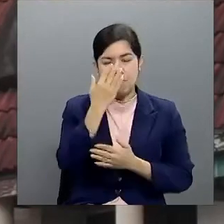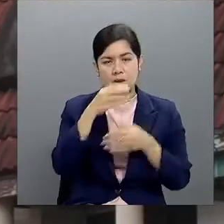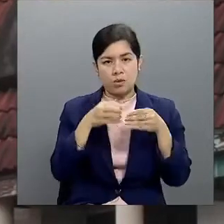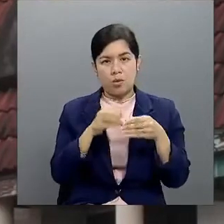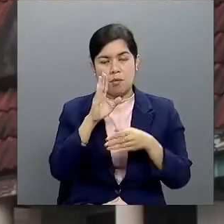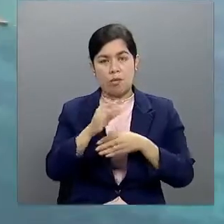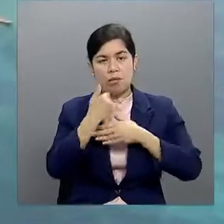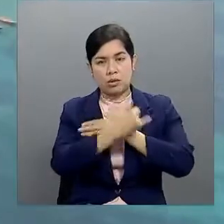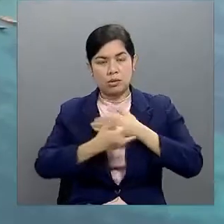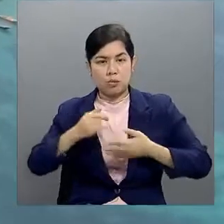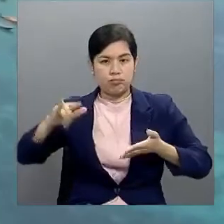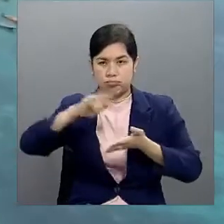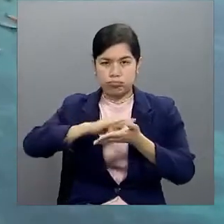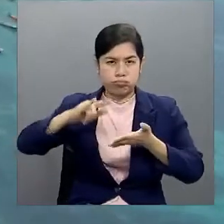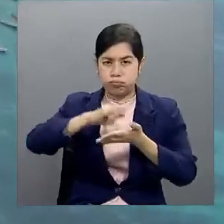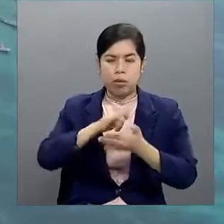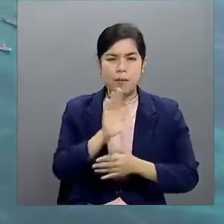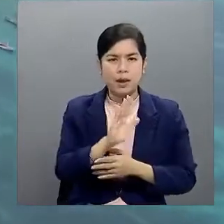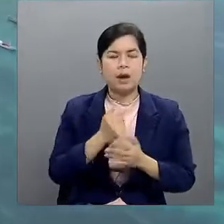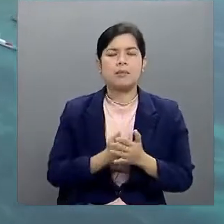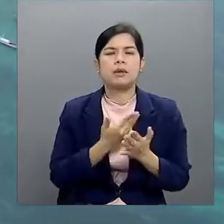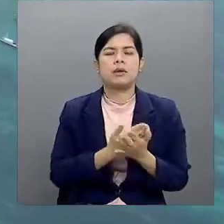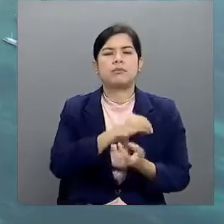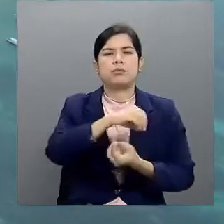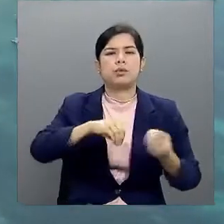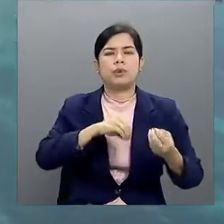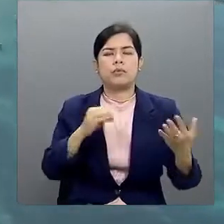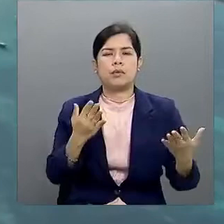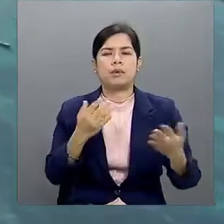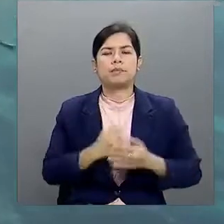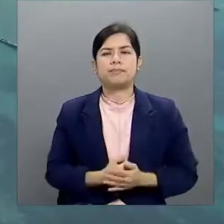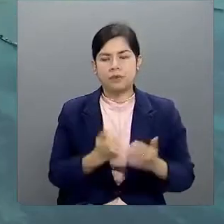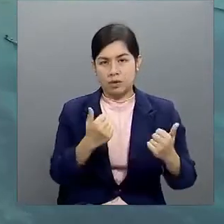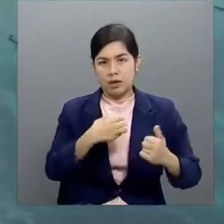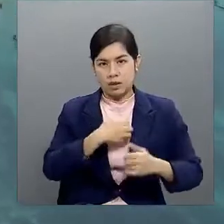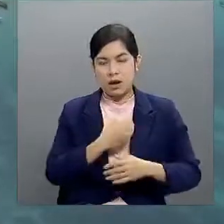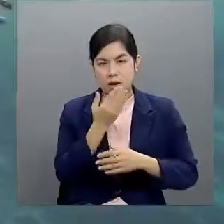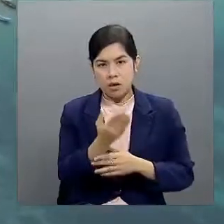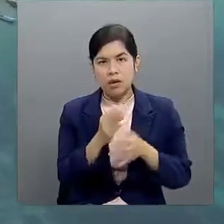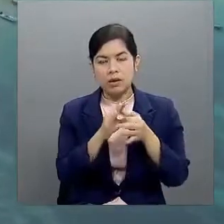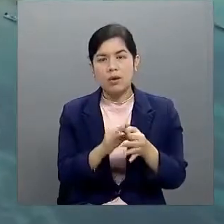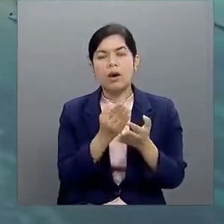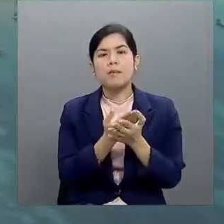และเข้าไม่ถึงมาตรการช่วยเหลือของรัฐนะคะจึงอยากให้ผ่อนปรนการเข้าถึงสินเชื่อค่ะอ่ะ